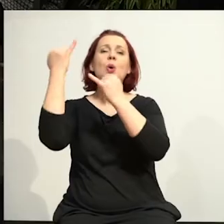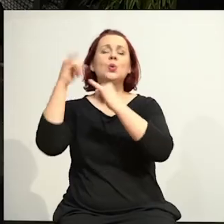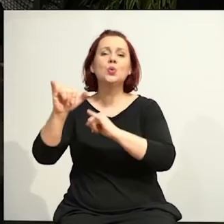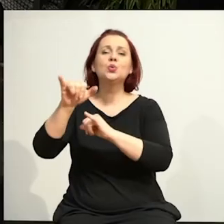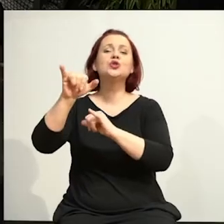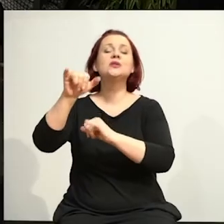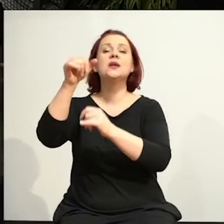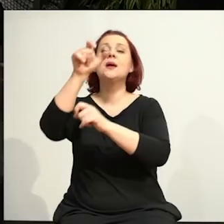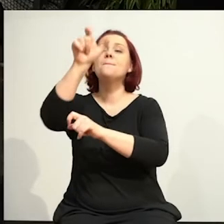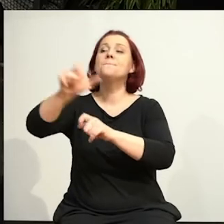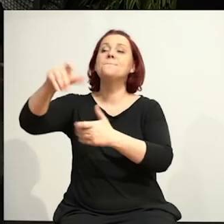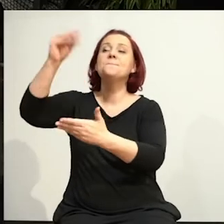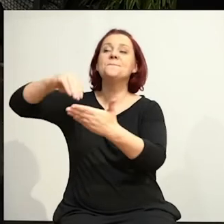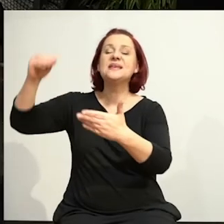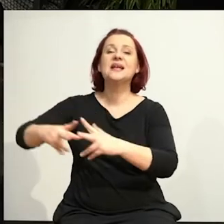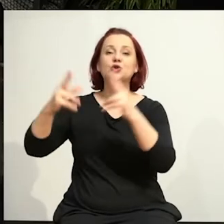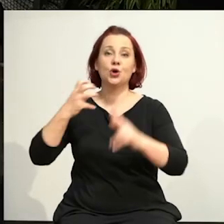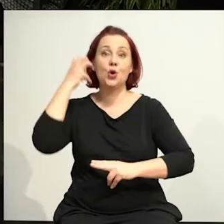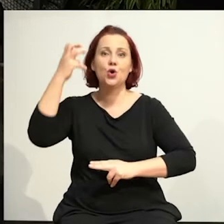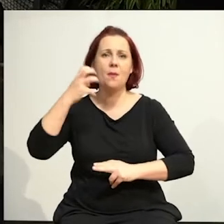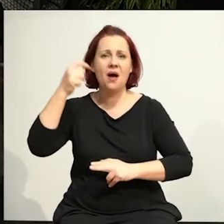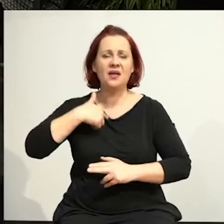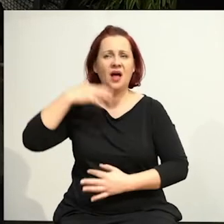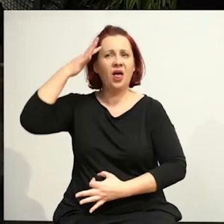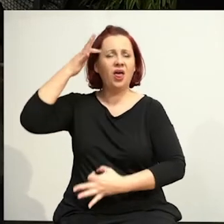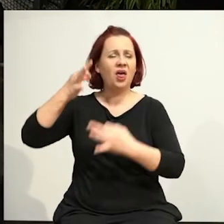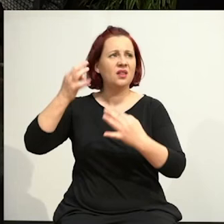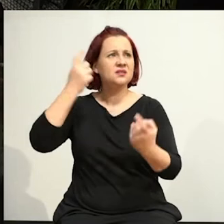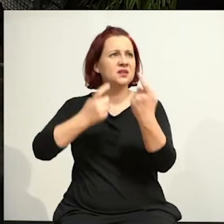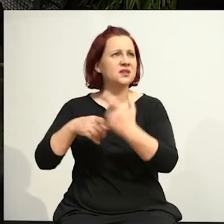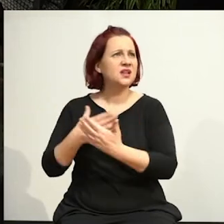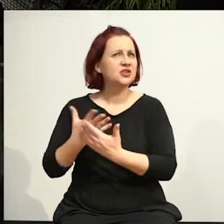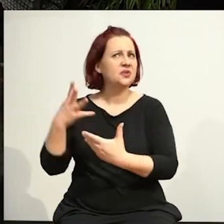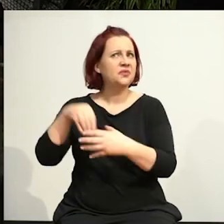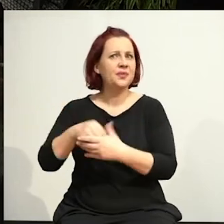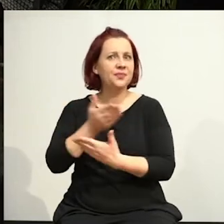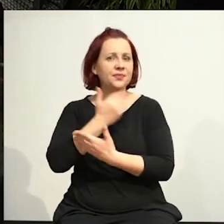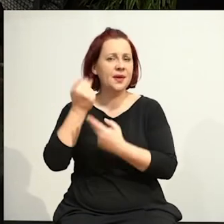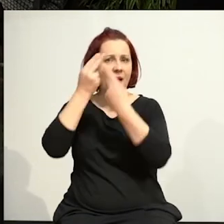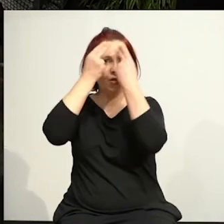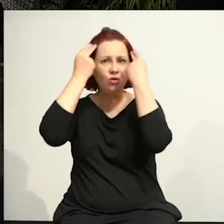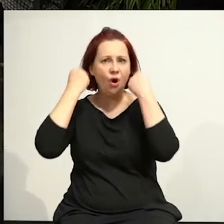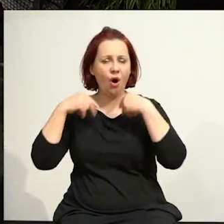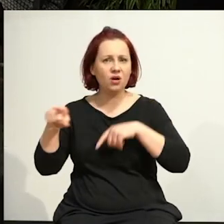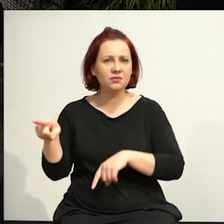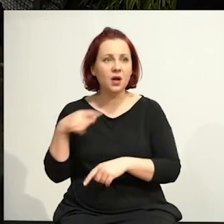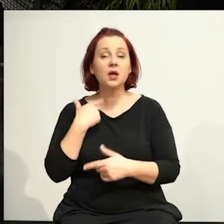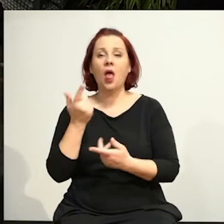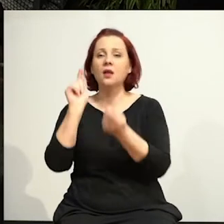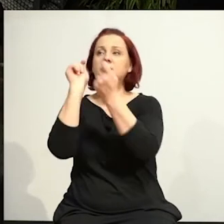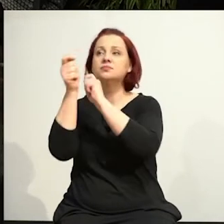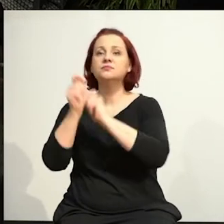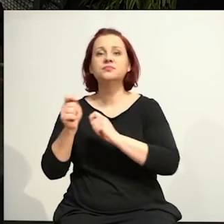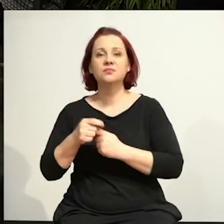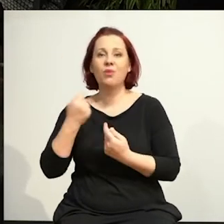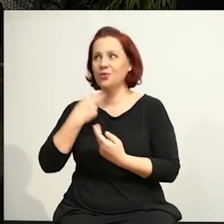romantycznych i nagle pytam sam siebie, dlaczego tam nie ma Norwida. I w pewnym momencie zacząłem te wiersze przerabiać, żeby jednak oddać hołd komuś,